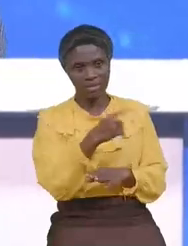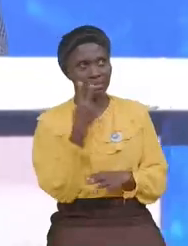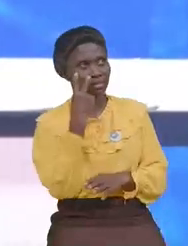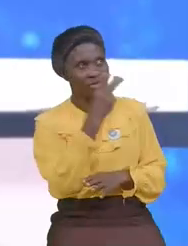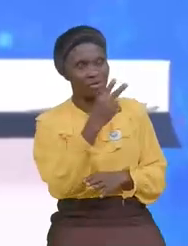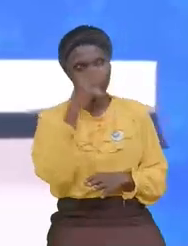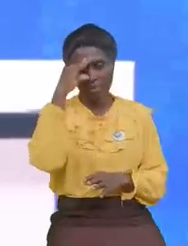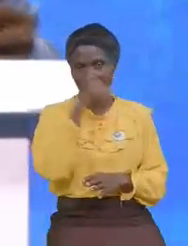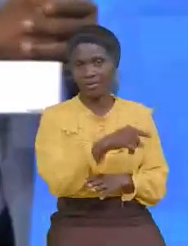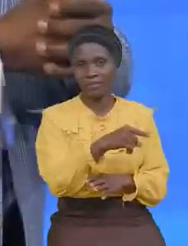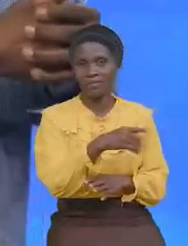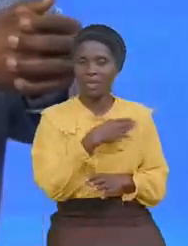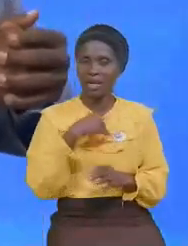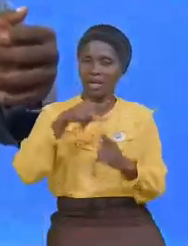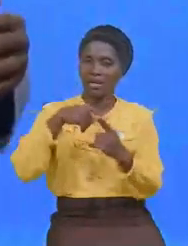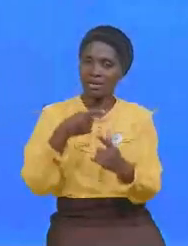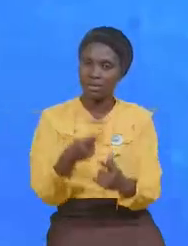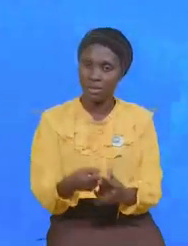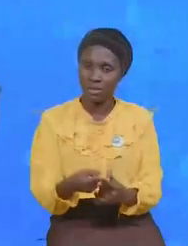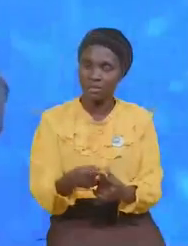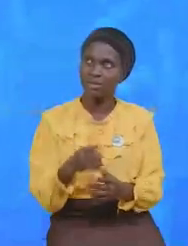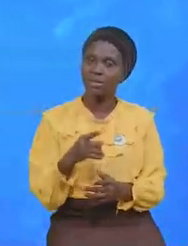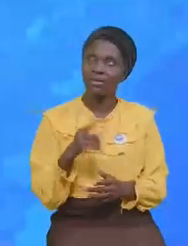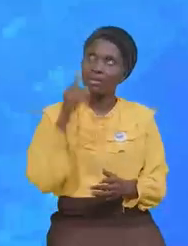yeux et lui dit: